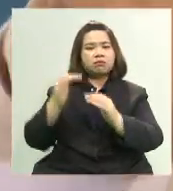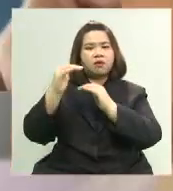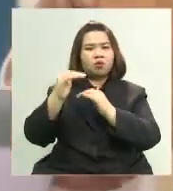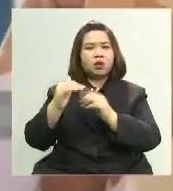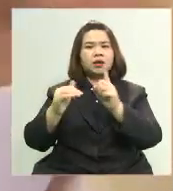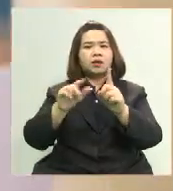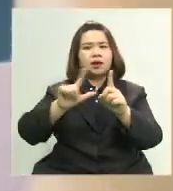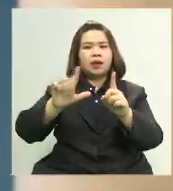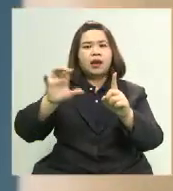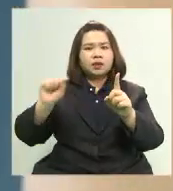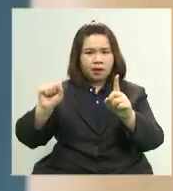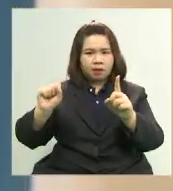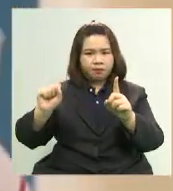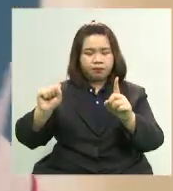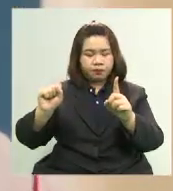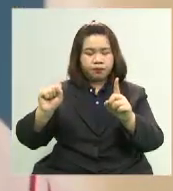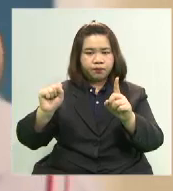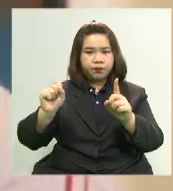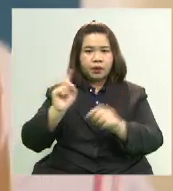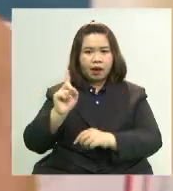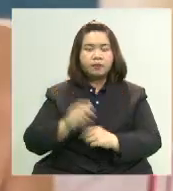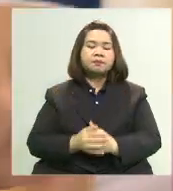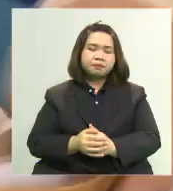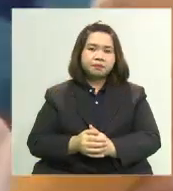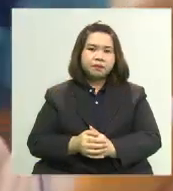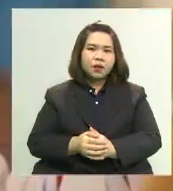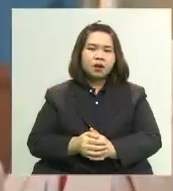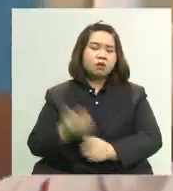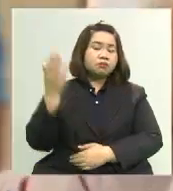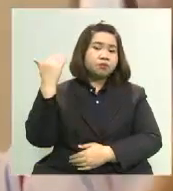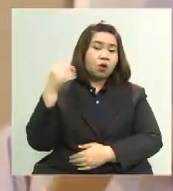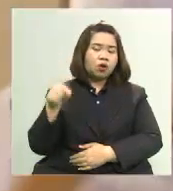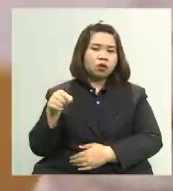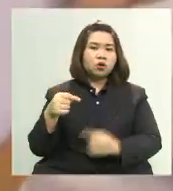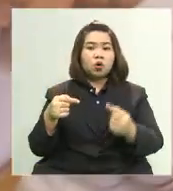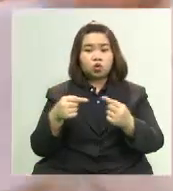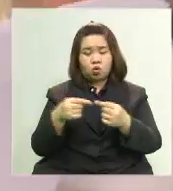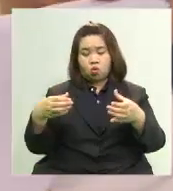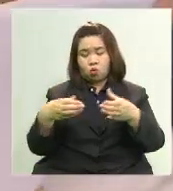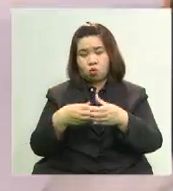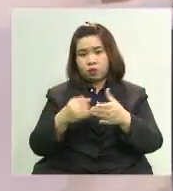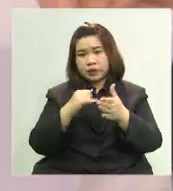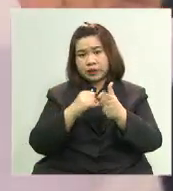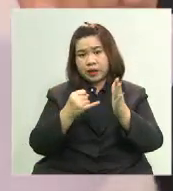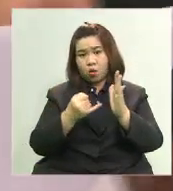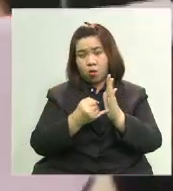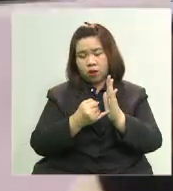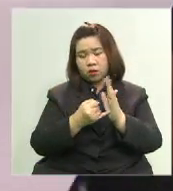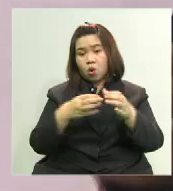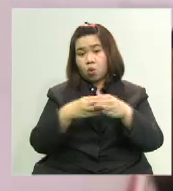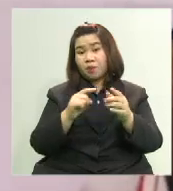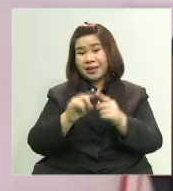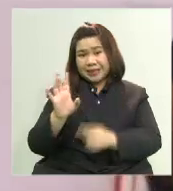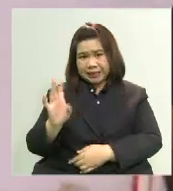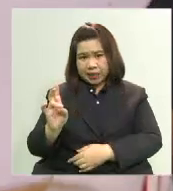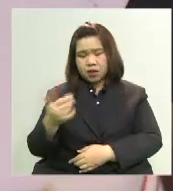ที่1,500,000 บาทเหตุการณ์ดังกล่าวเนี่ยเกิดขึ้นในพื้นที่ของกองบัญชาการตำรวจภูธรภาค7